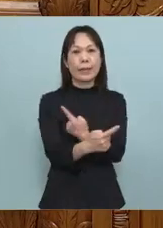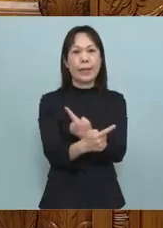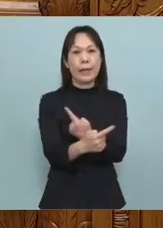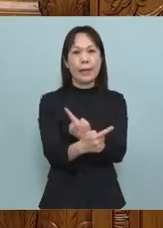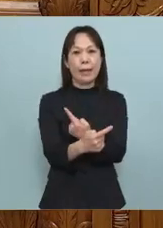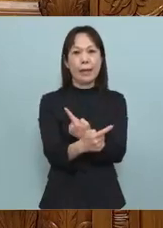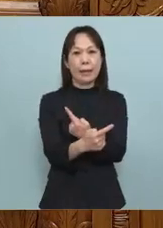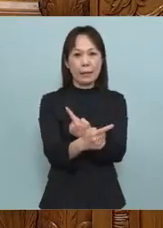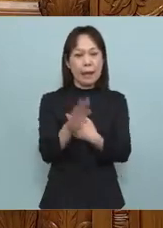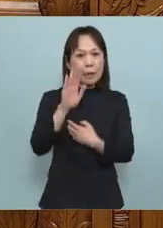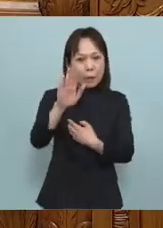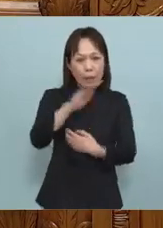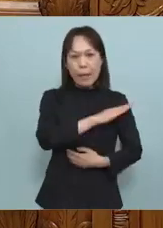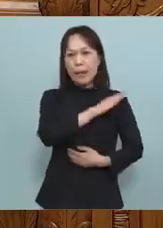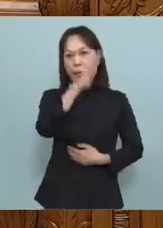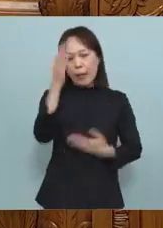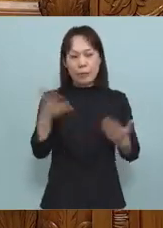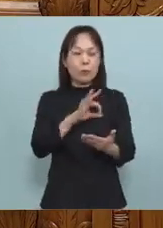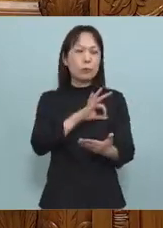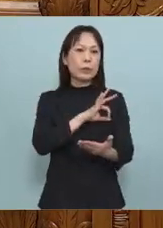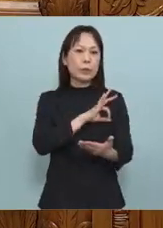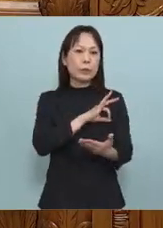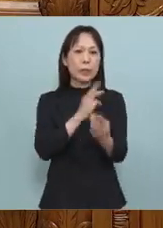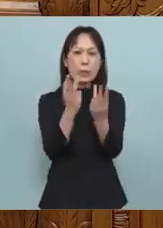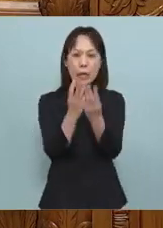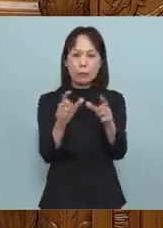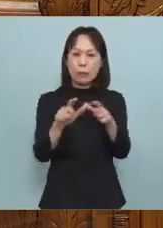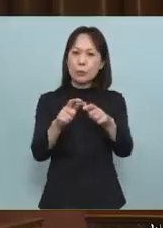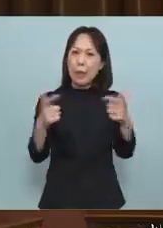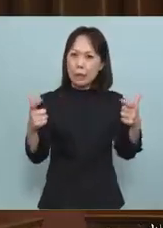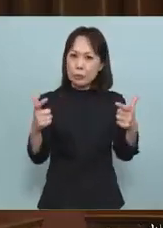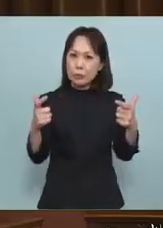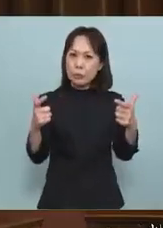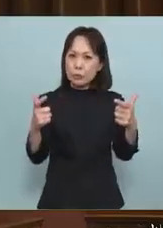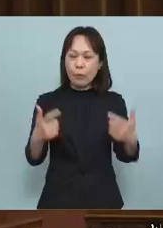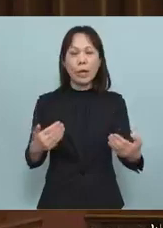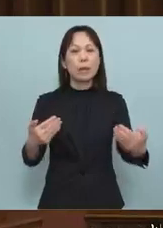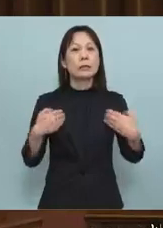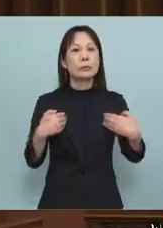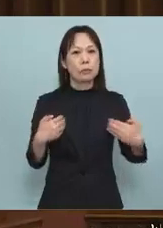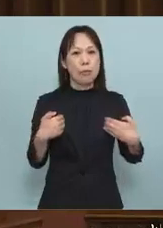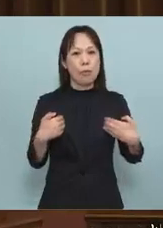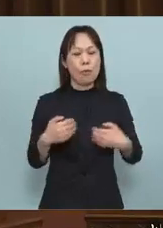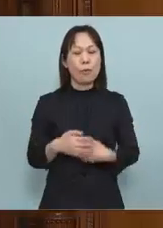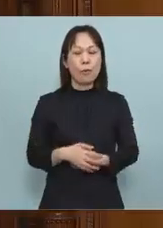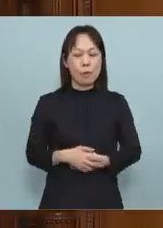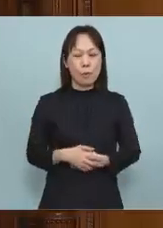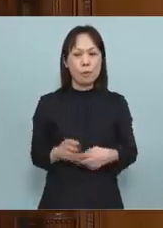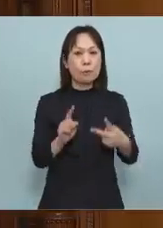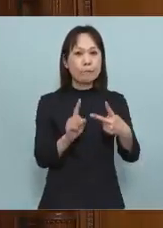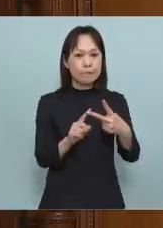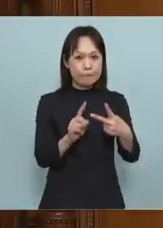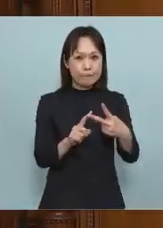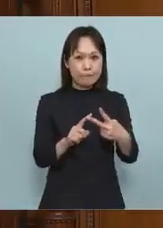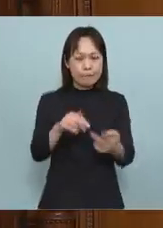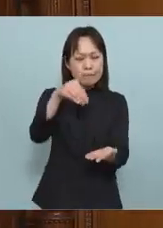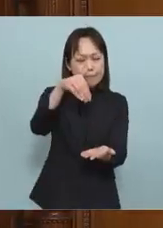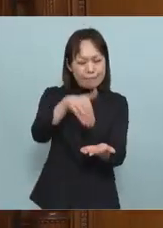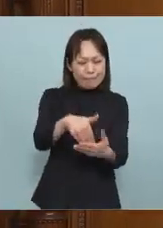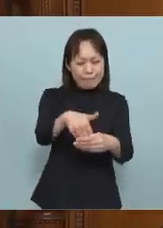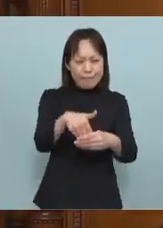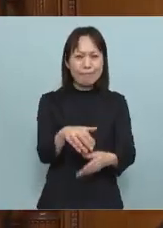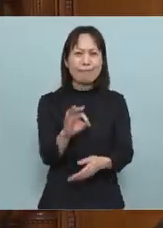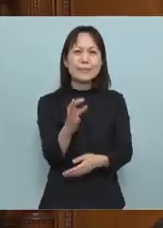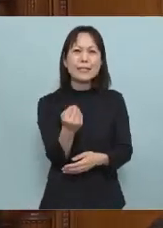合を増やしていくことが今こそ必要ではありませんか。二つに、最低賃金時